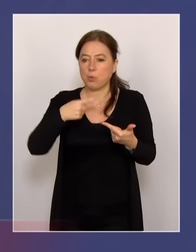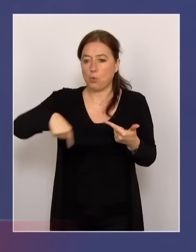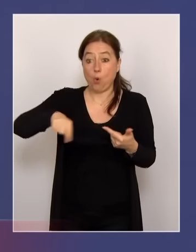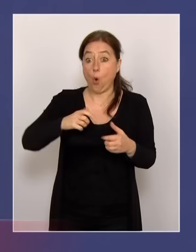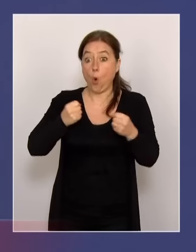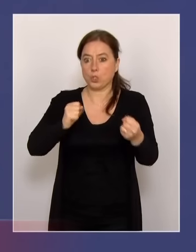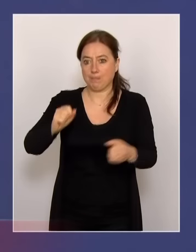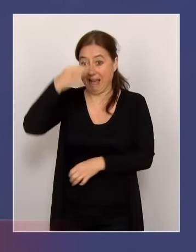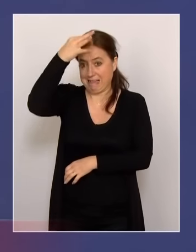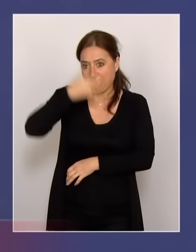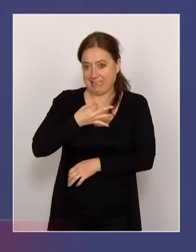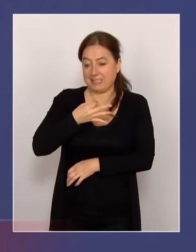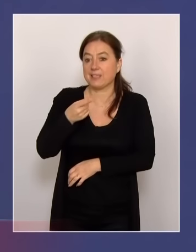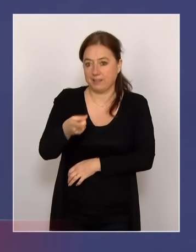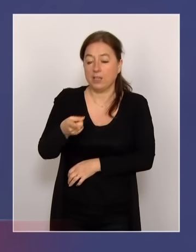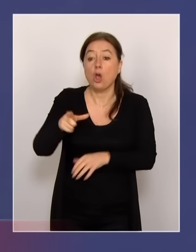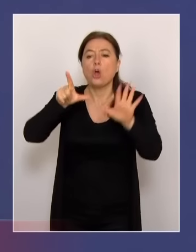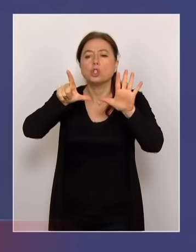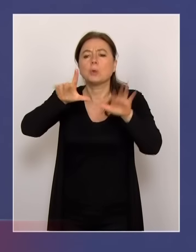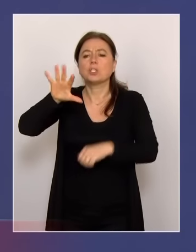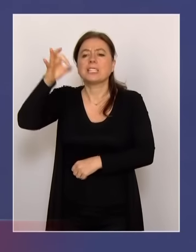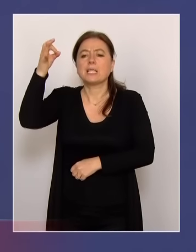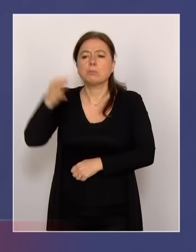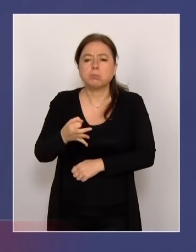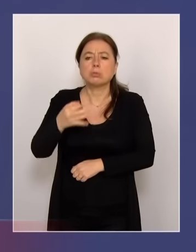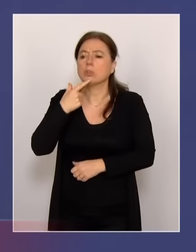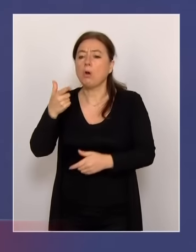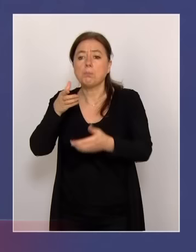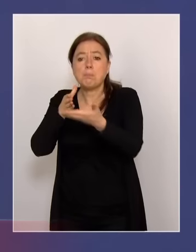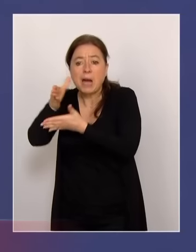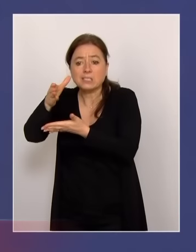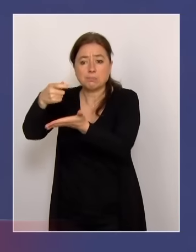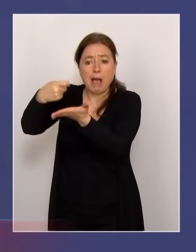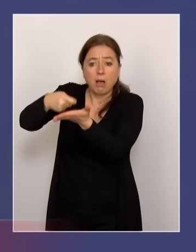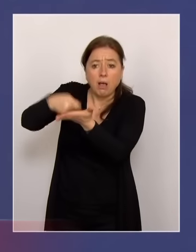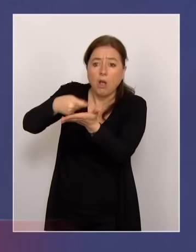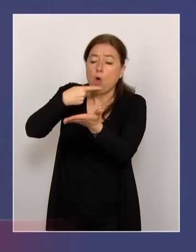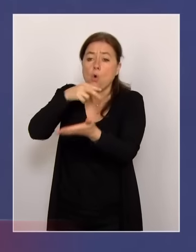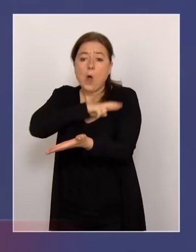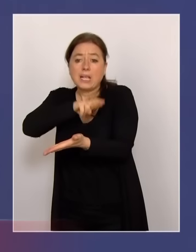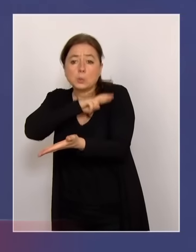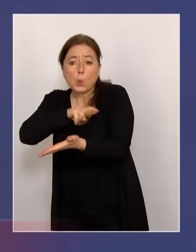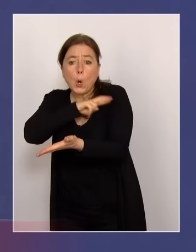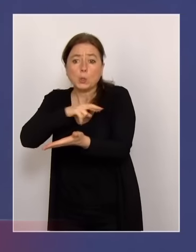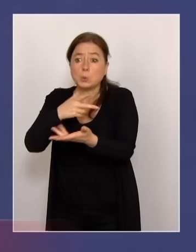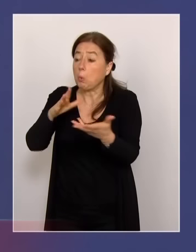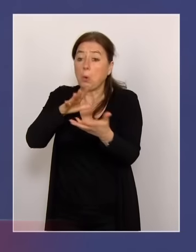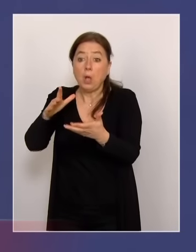intermédiée. 75% passe par les banques et les assurances et on leur a mis des règles qui ne leur permettent pas d'aller sur les fonds propres et le risque.